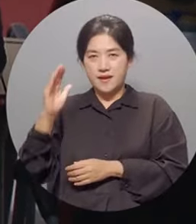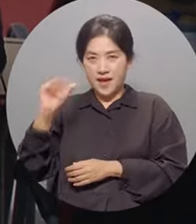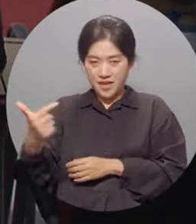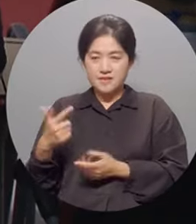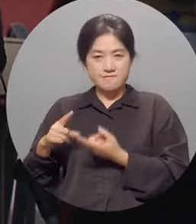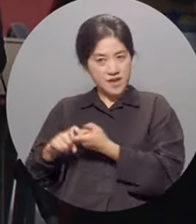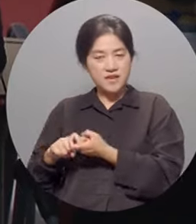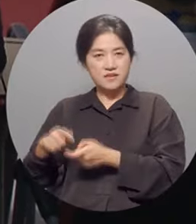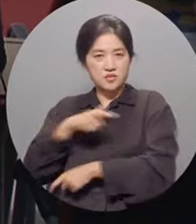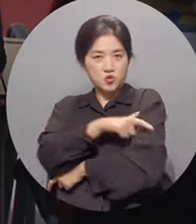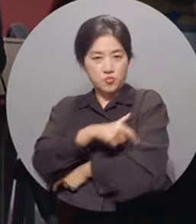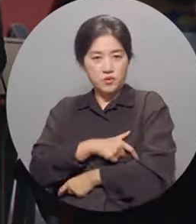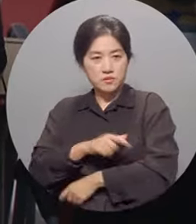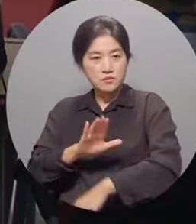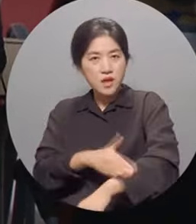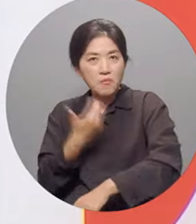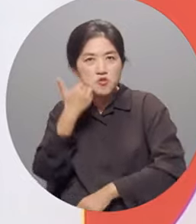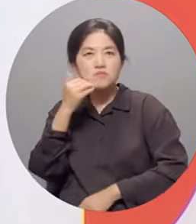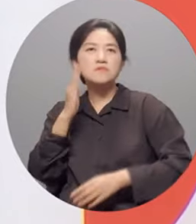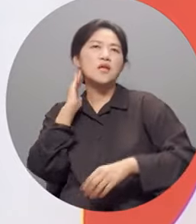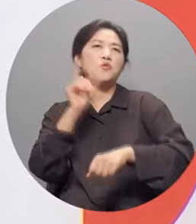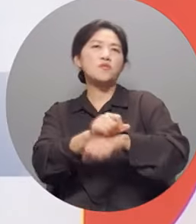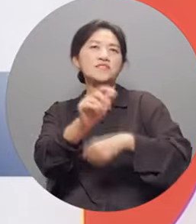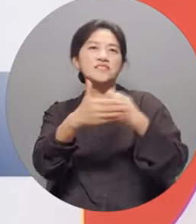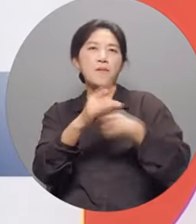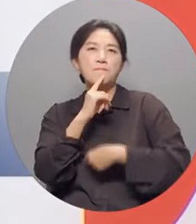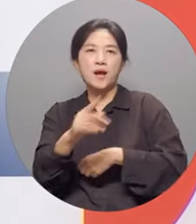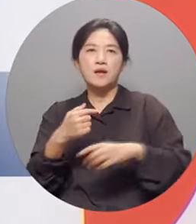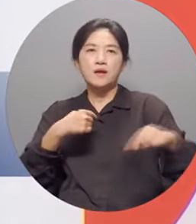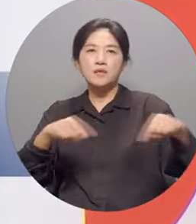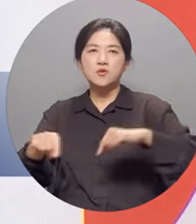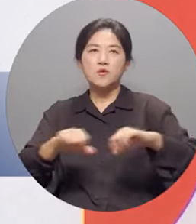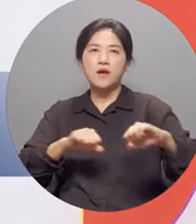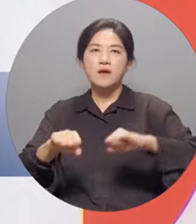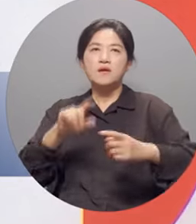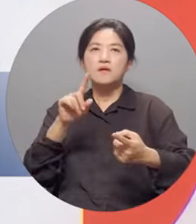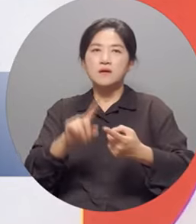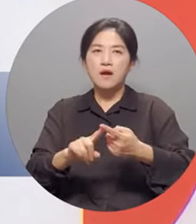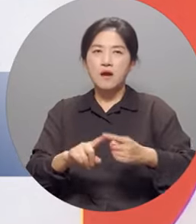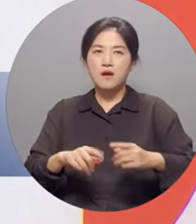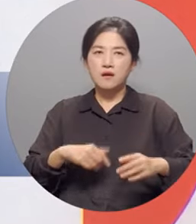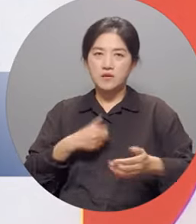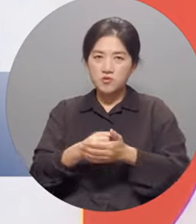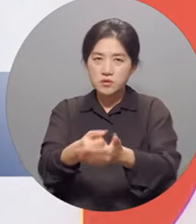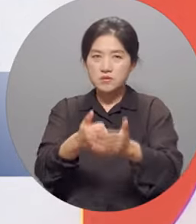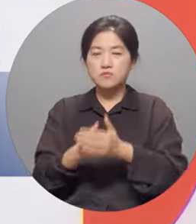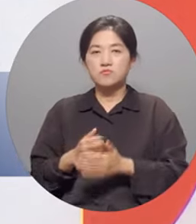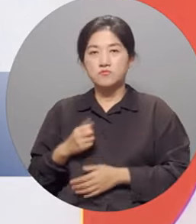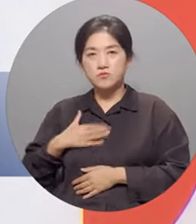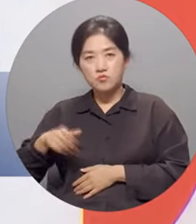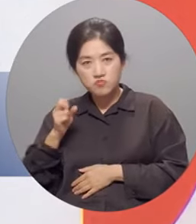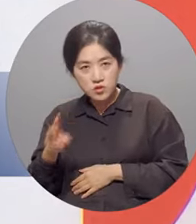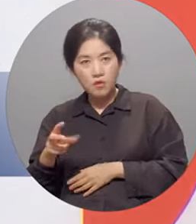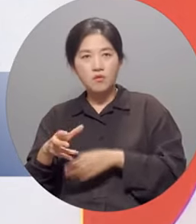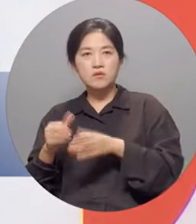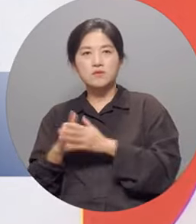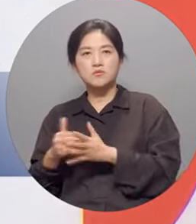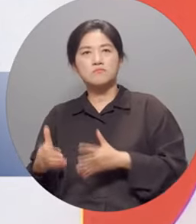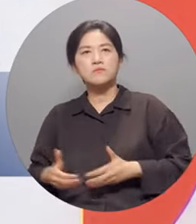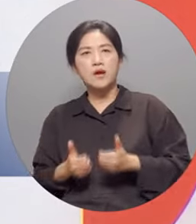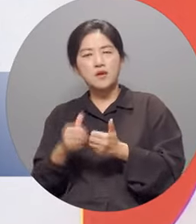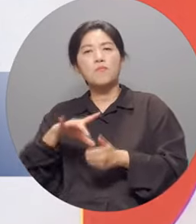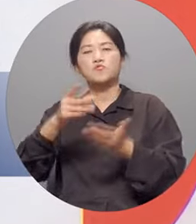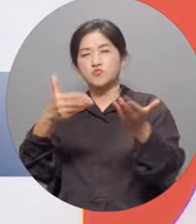책임마저 대통령실에 돌렸습니다. 정치적 행위에 대해서는 적어도 우리 여당도나